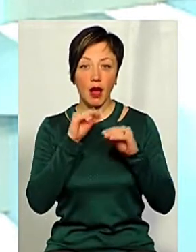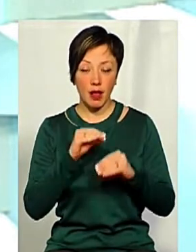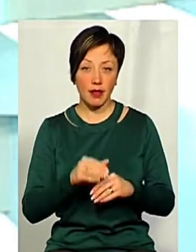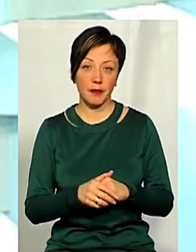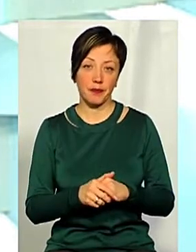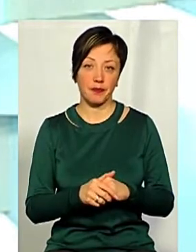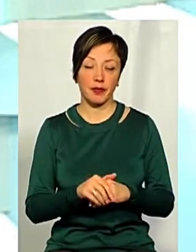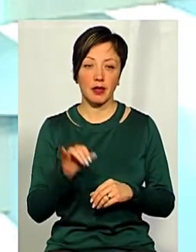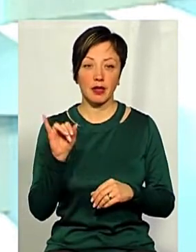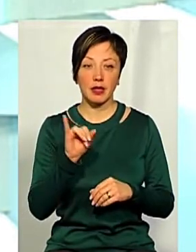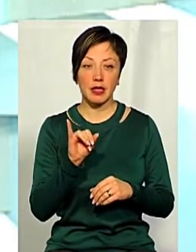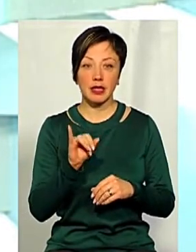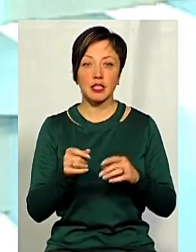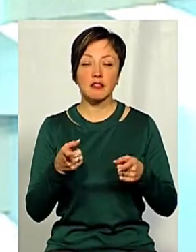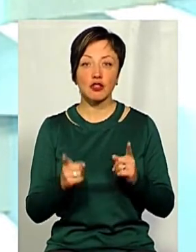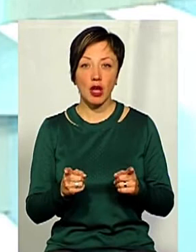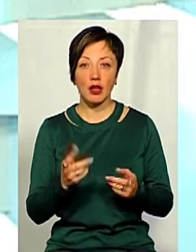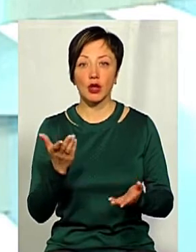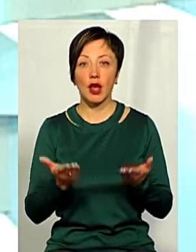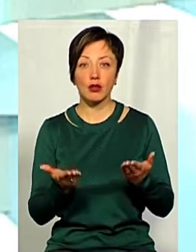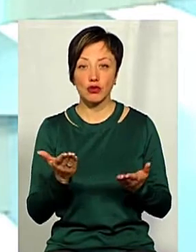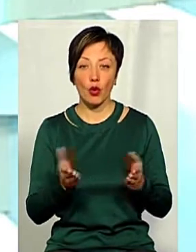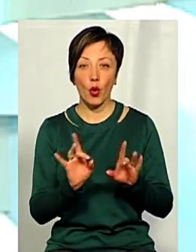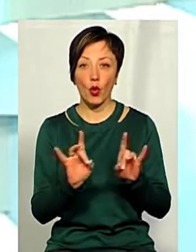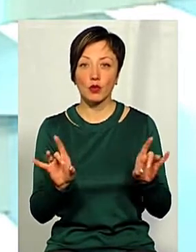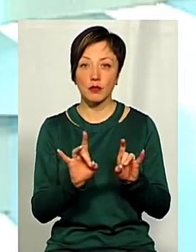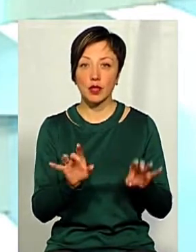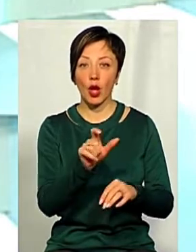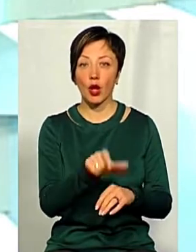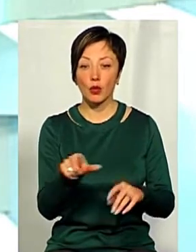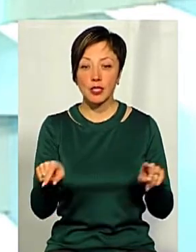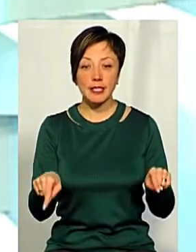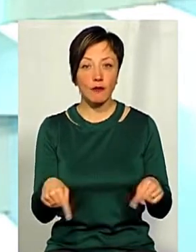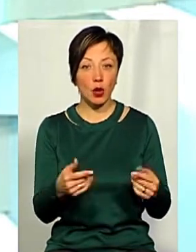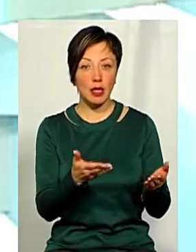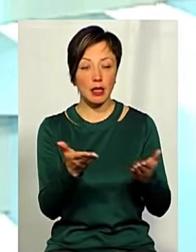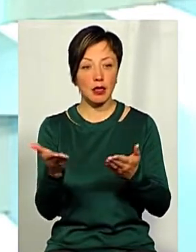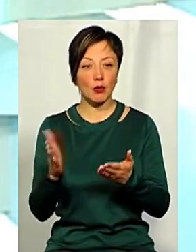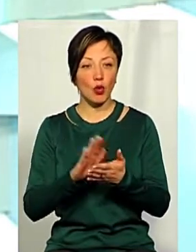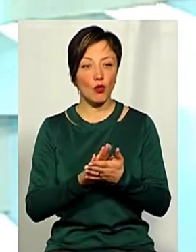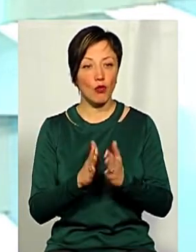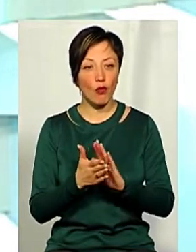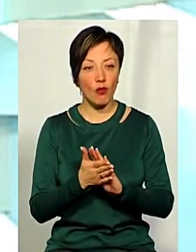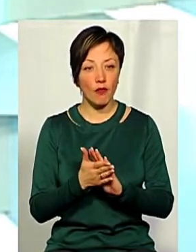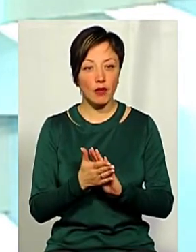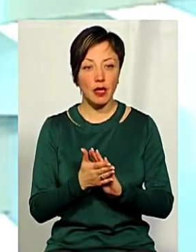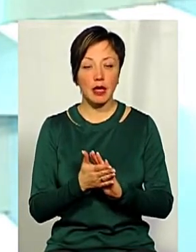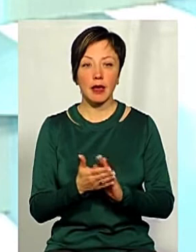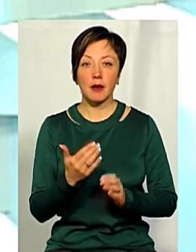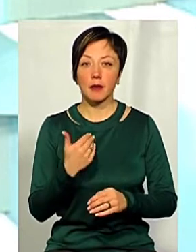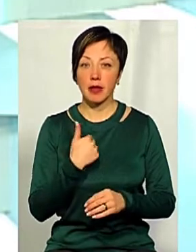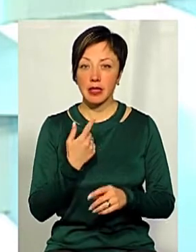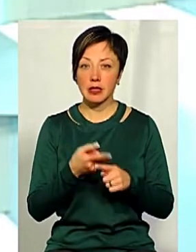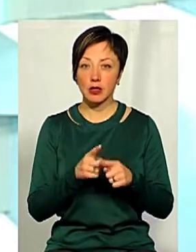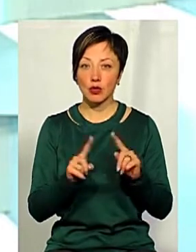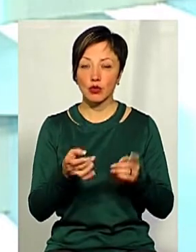І, звичайно, якщо розповісти людям, створити їм умови, і мені тут дуже подобається